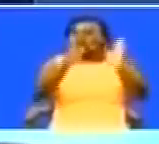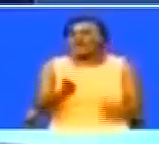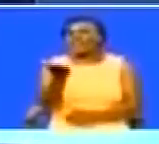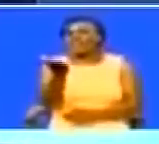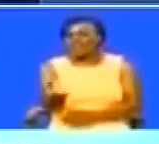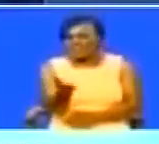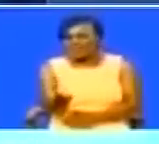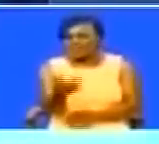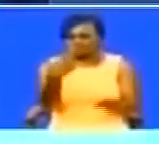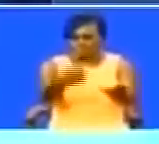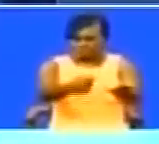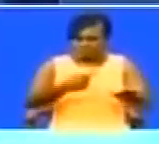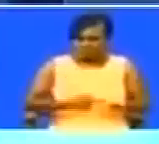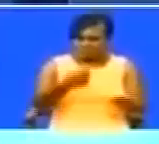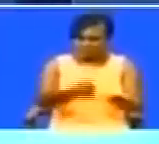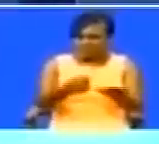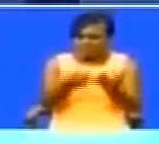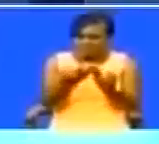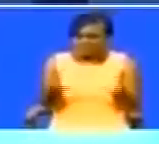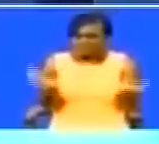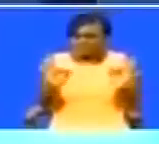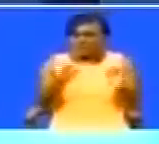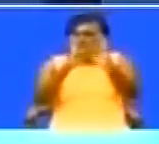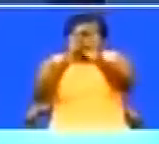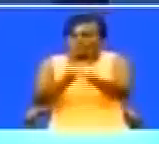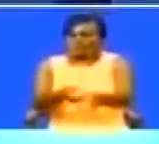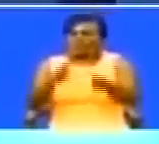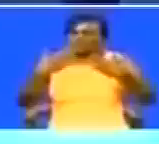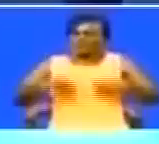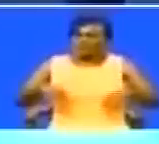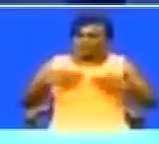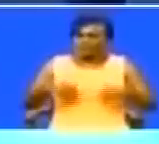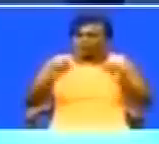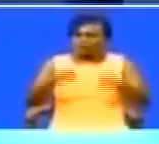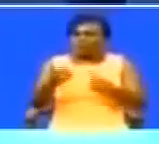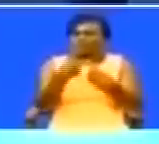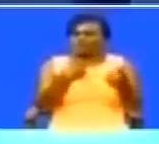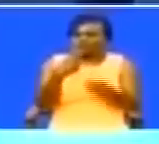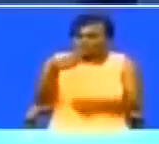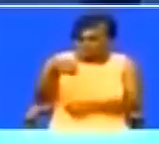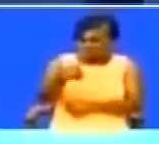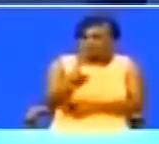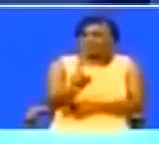Kiti, tukijadili uhuru wa wanahabari, uhuru wa kuweza kuzungumza